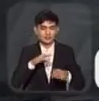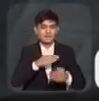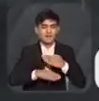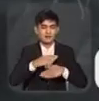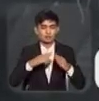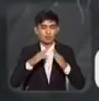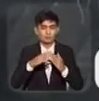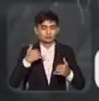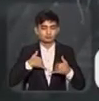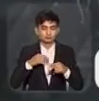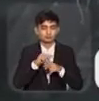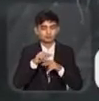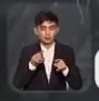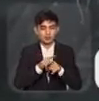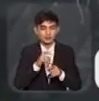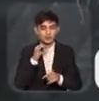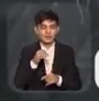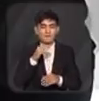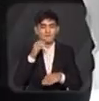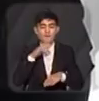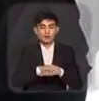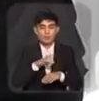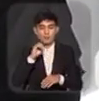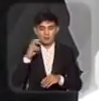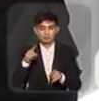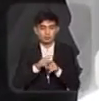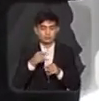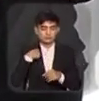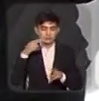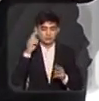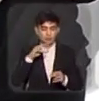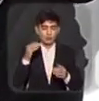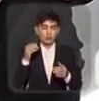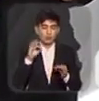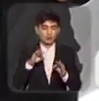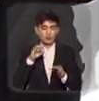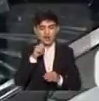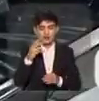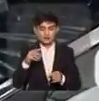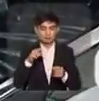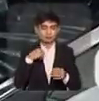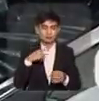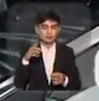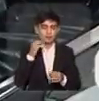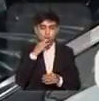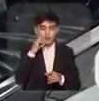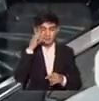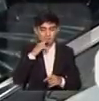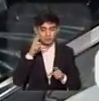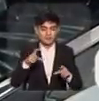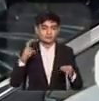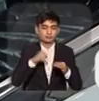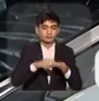воспитательницы поэтому даже не знала что for the bank разыгрывает новенькие авто принять участие в розыгрыше может любой казахстанец